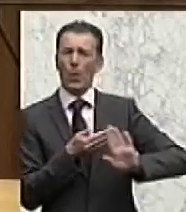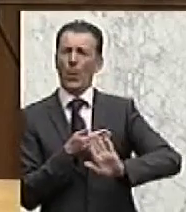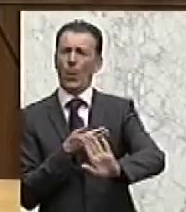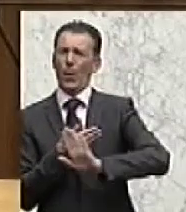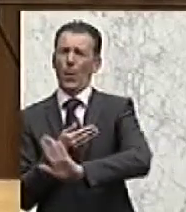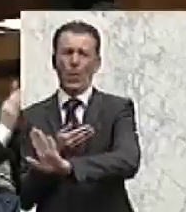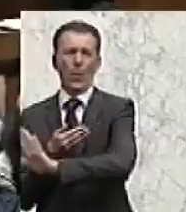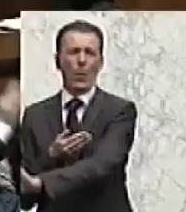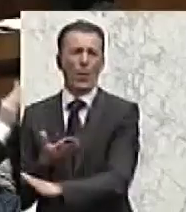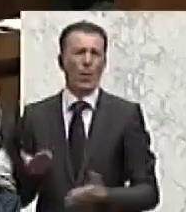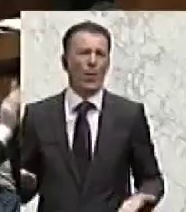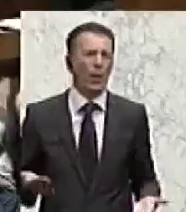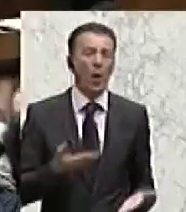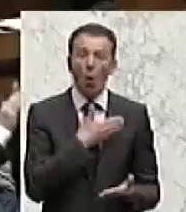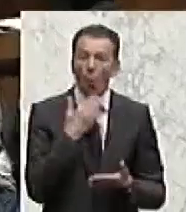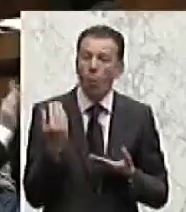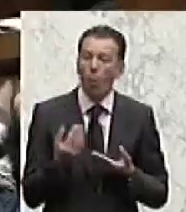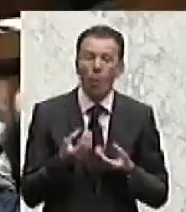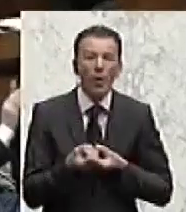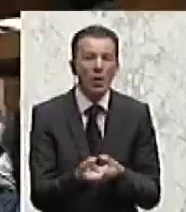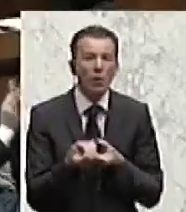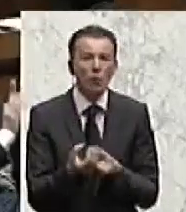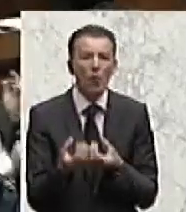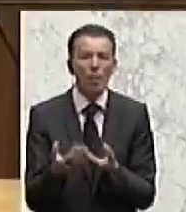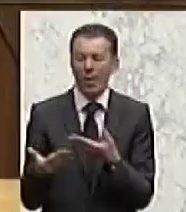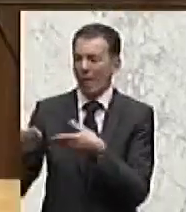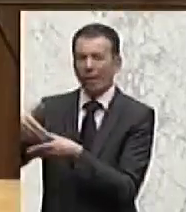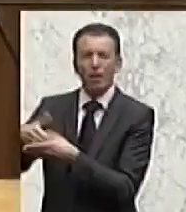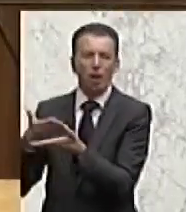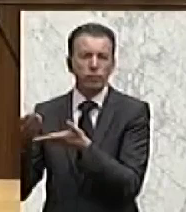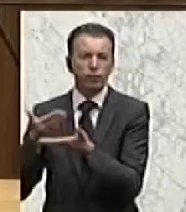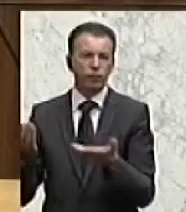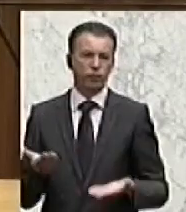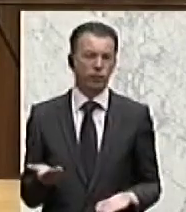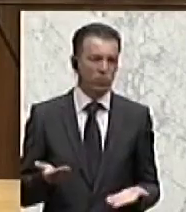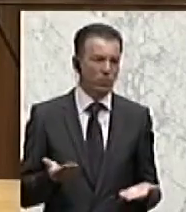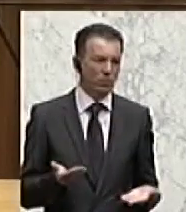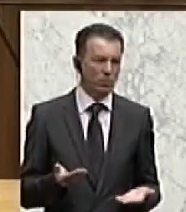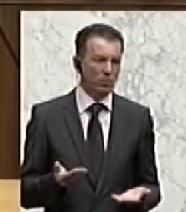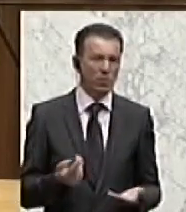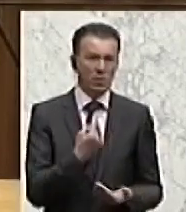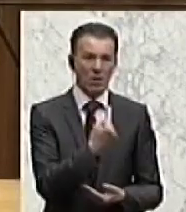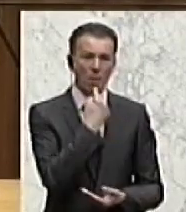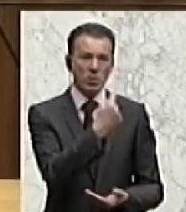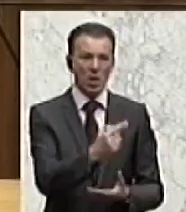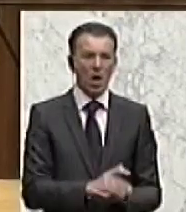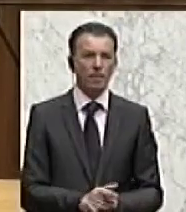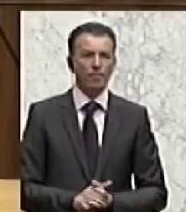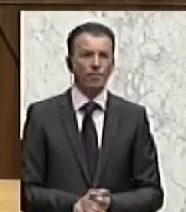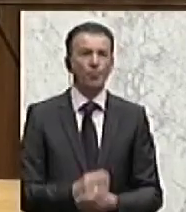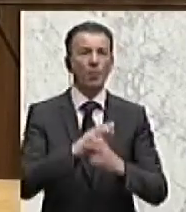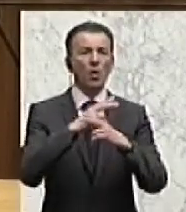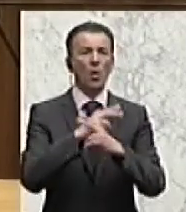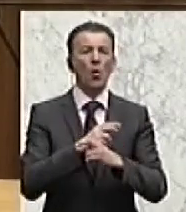nicht einmal im Ansatz informiert wird, worüber hier eigentlich debattiert wird. Wenn Sie hier sagen, Sie würden die österreichische